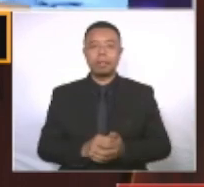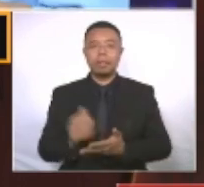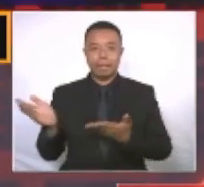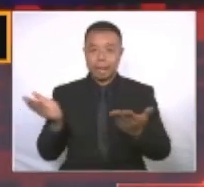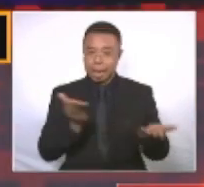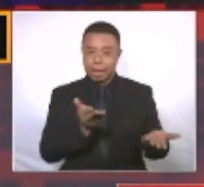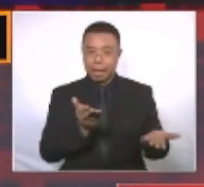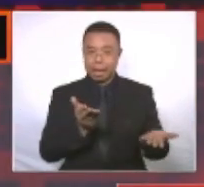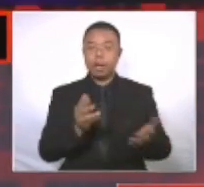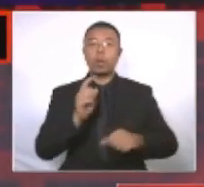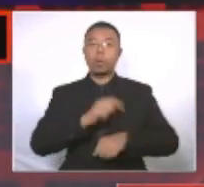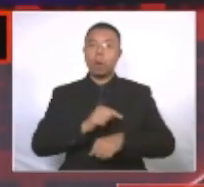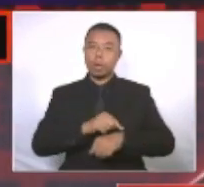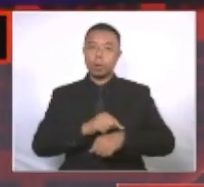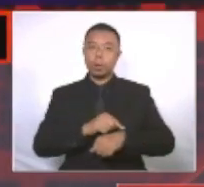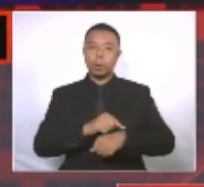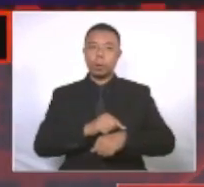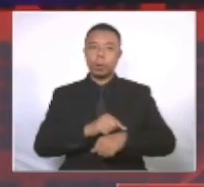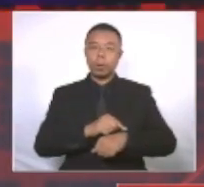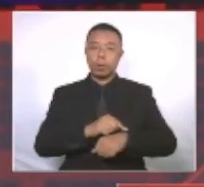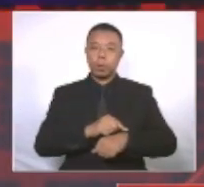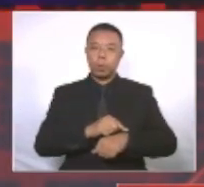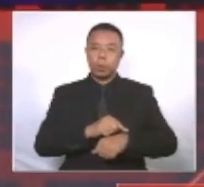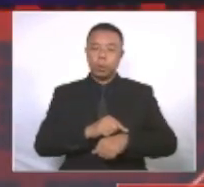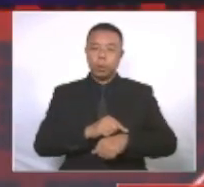Silakan waktu Anda.